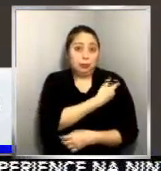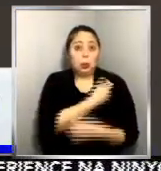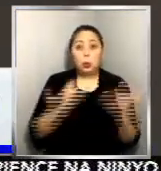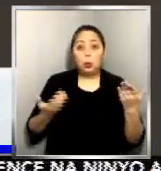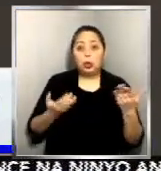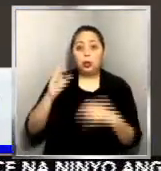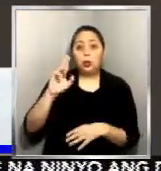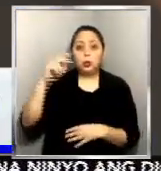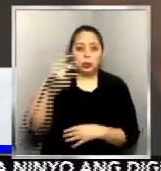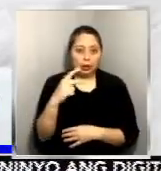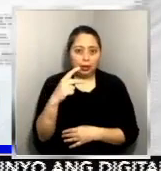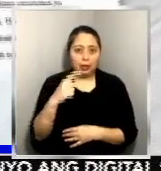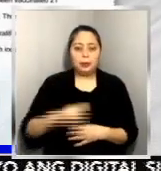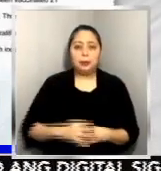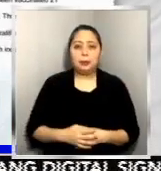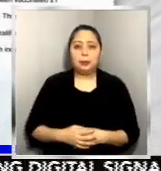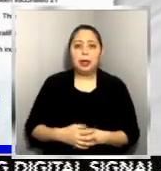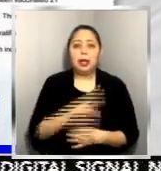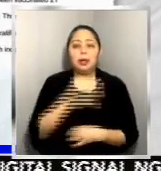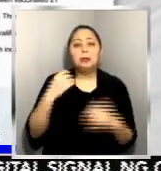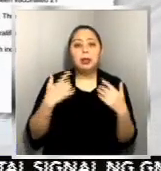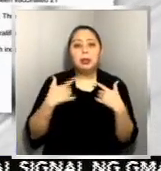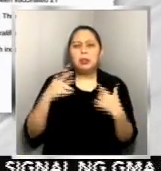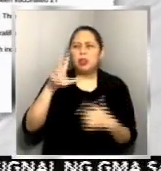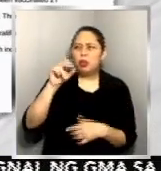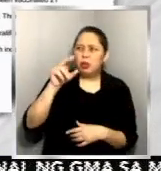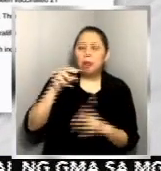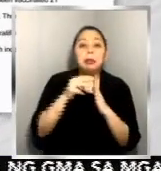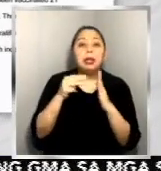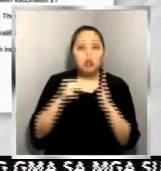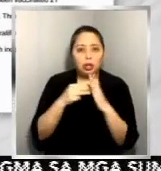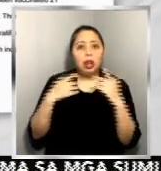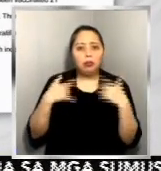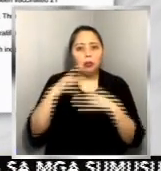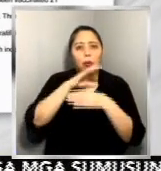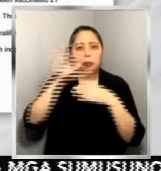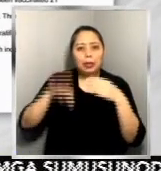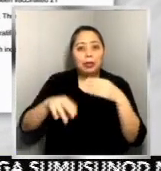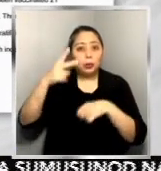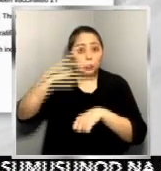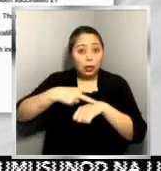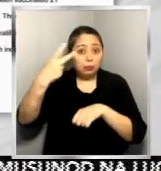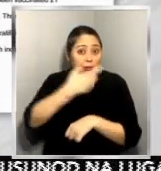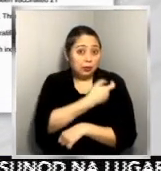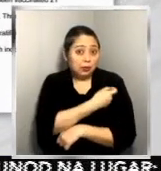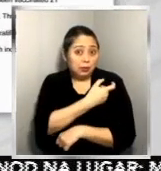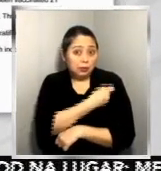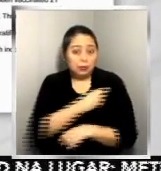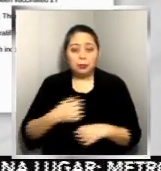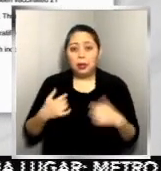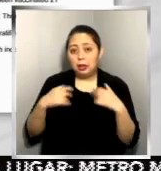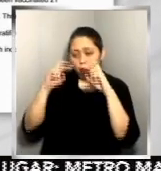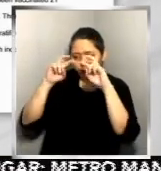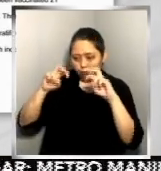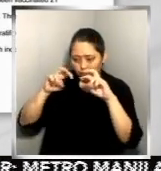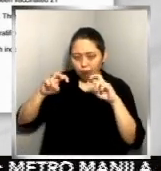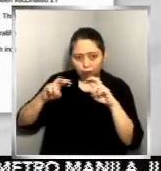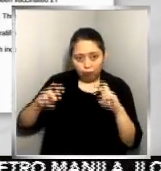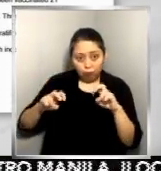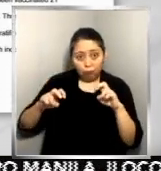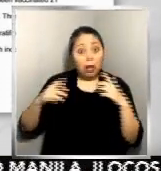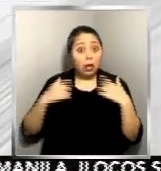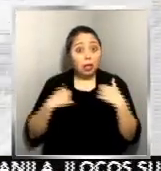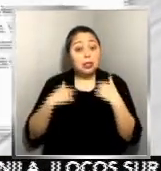million naman ang nakakumpleto na. Pinag-aralan ng Public Health England ang household transmission ng mga nabakunahan na at kinumpara ito sa mga wala